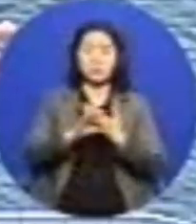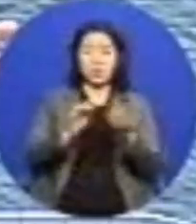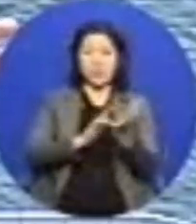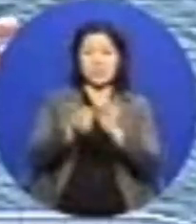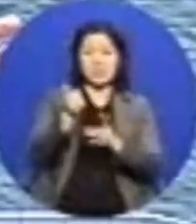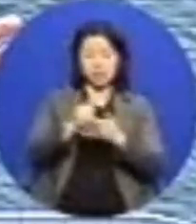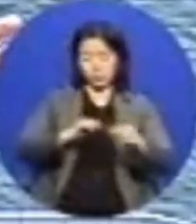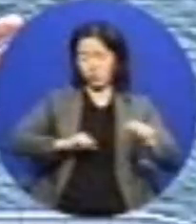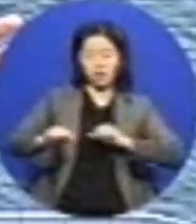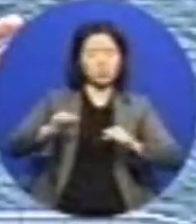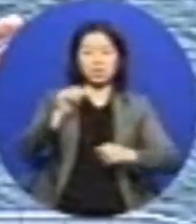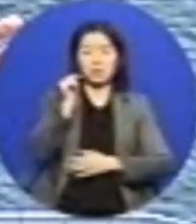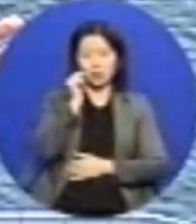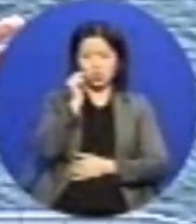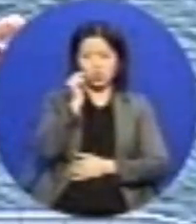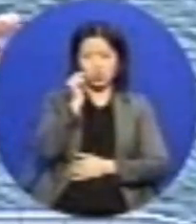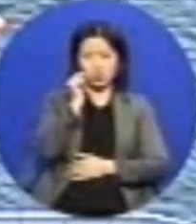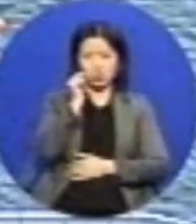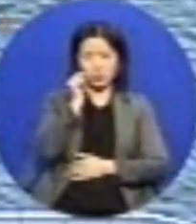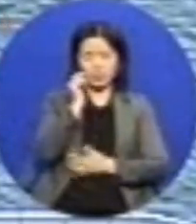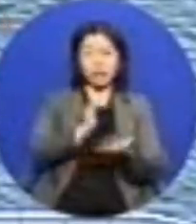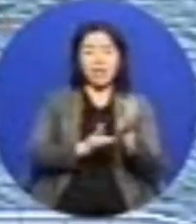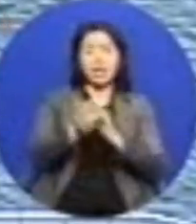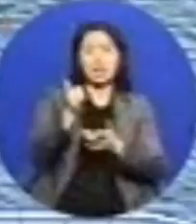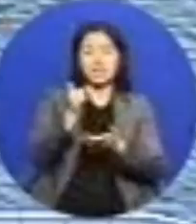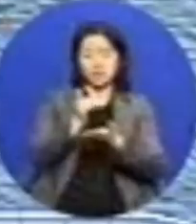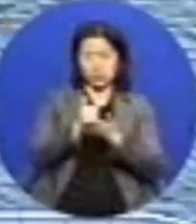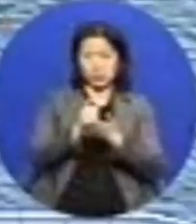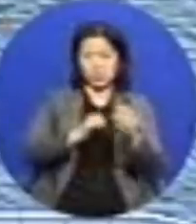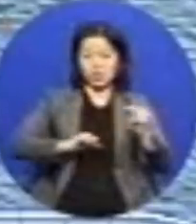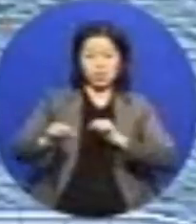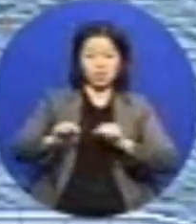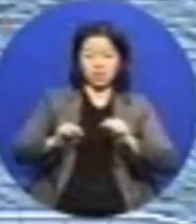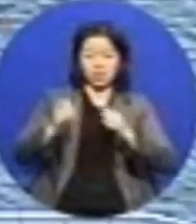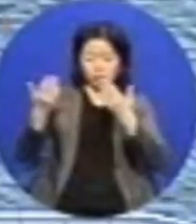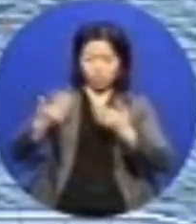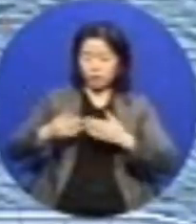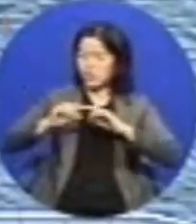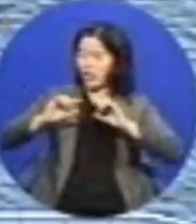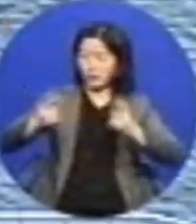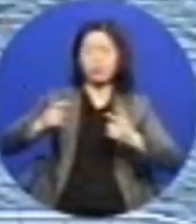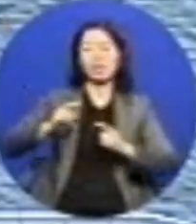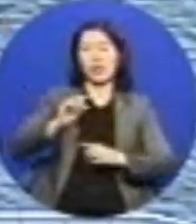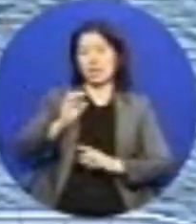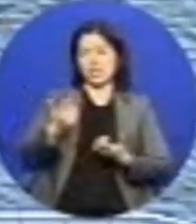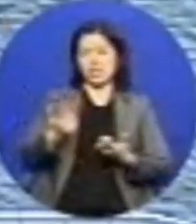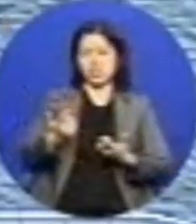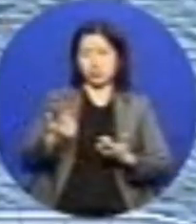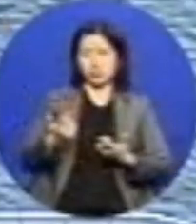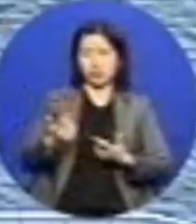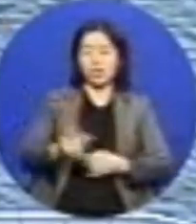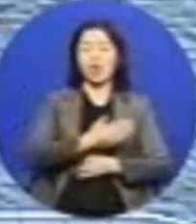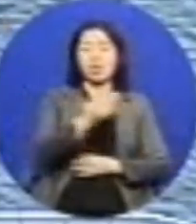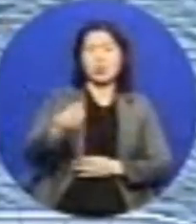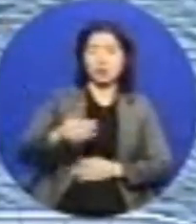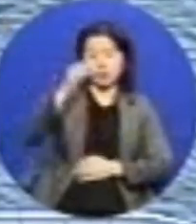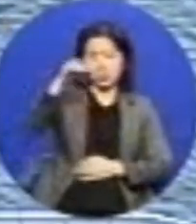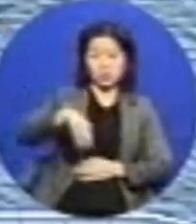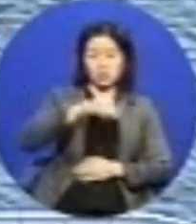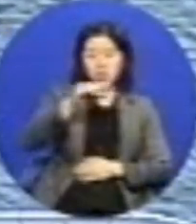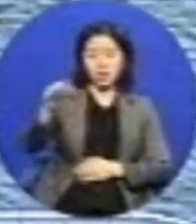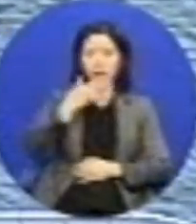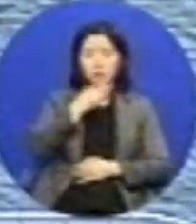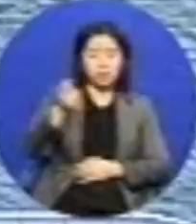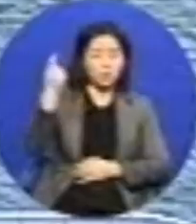못 하시면 되니까 예수님이 역사를 안 해 주신 게 아닙니다 여러분이 십자가의 복음을